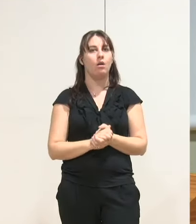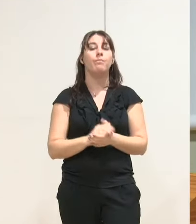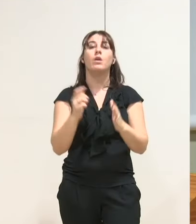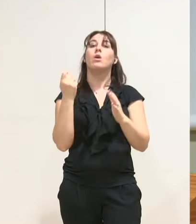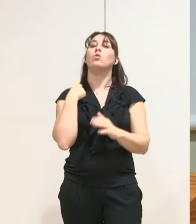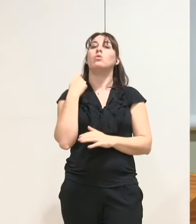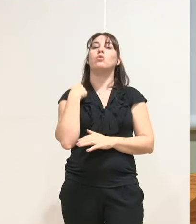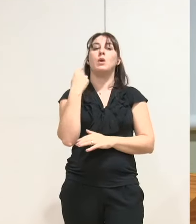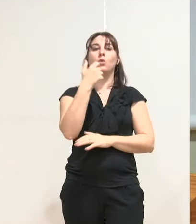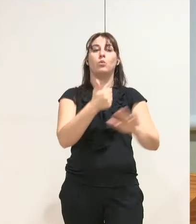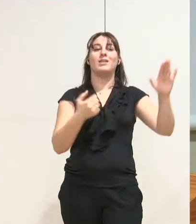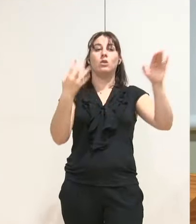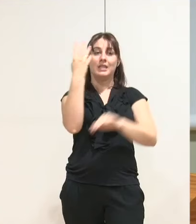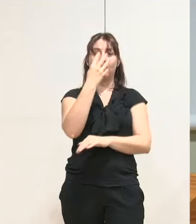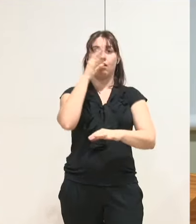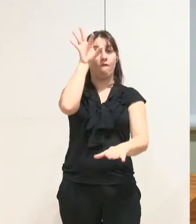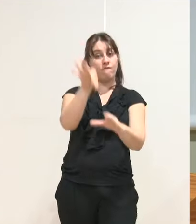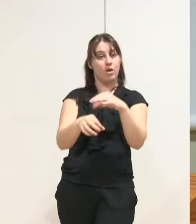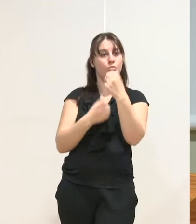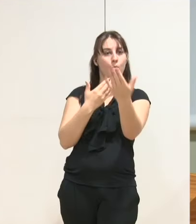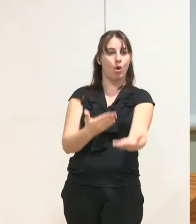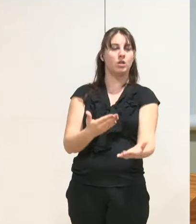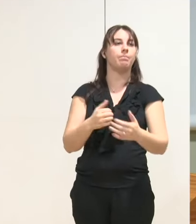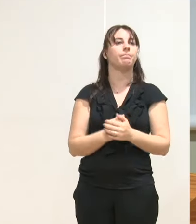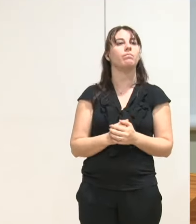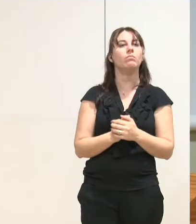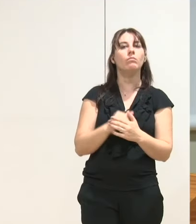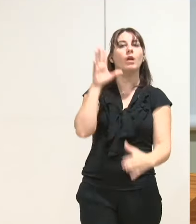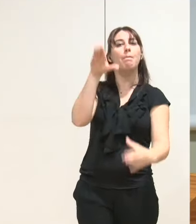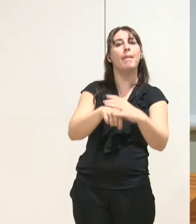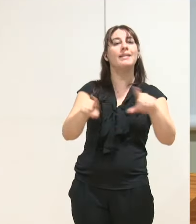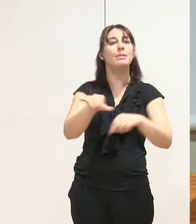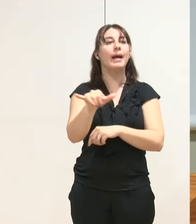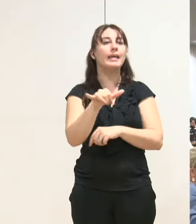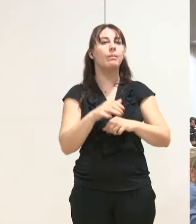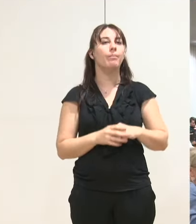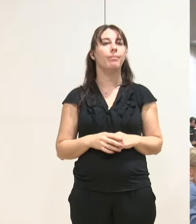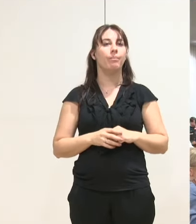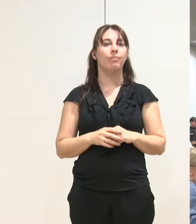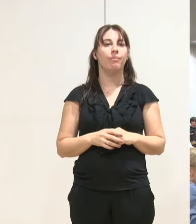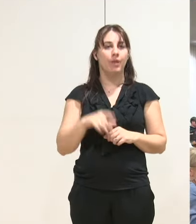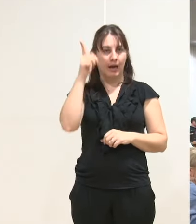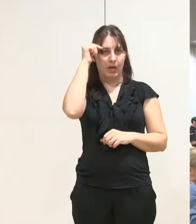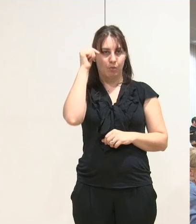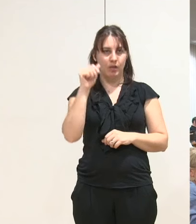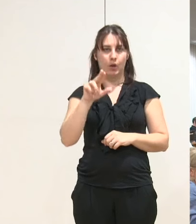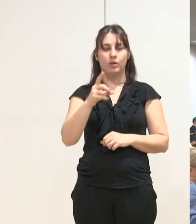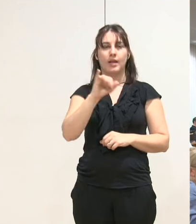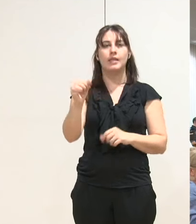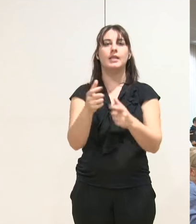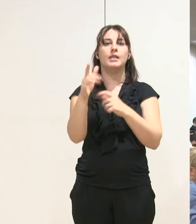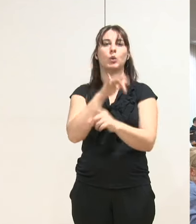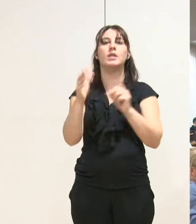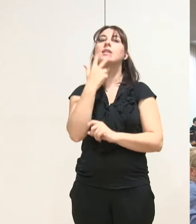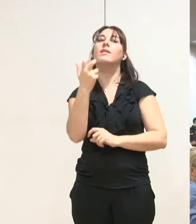64 au voix qui ne prend pas part au vote républicain udi société